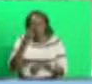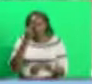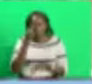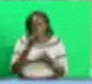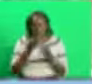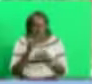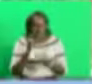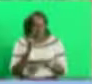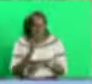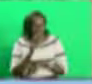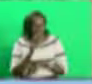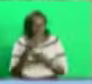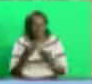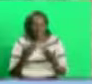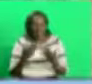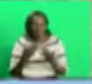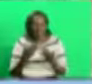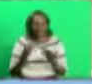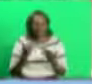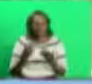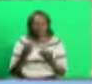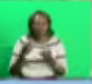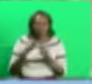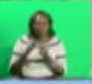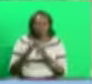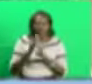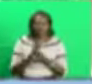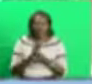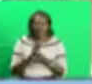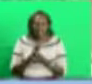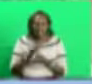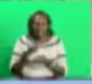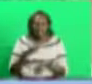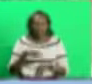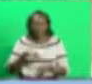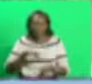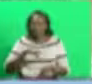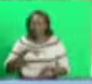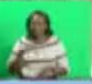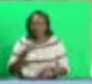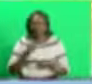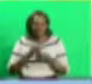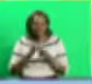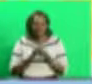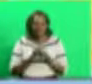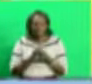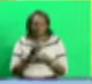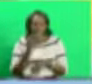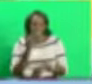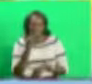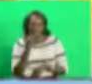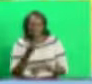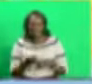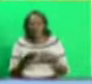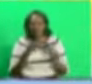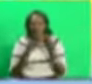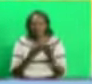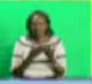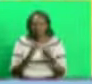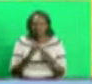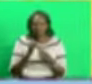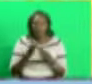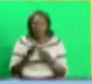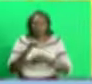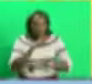kanisa, ni jitolee tu. Hiyo hulipi. Ninakuudia maua ninapeana. Either ni shule naweza